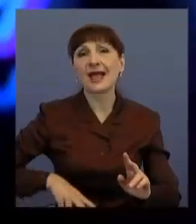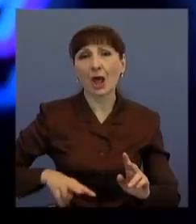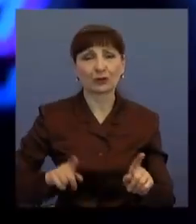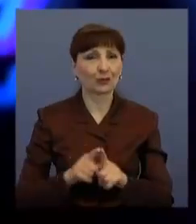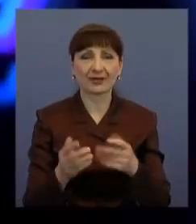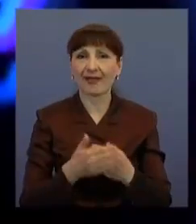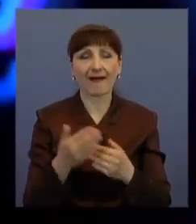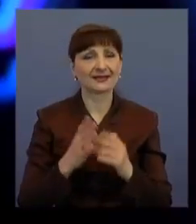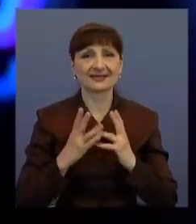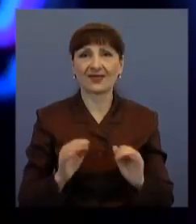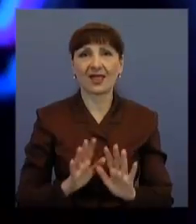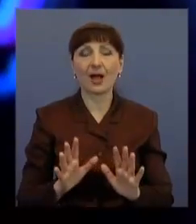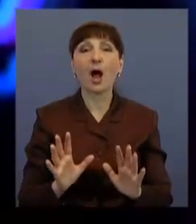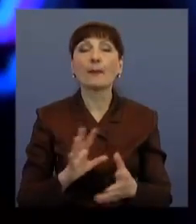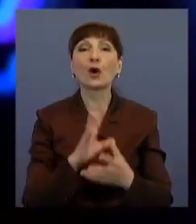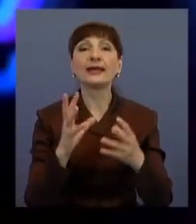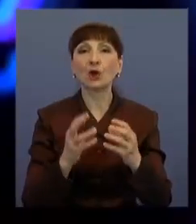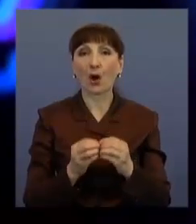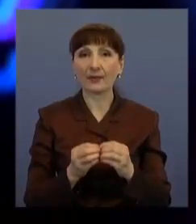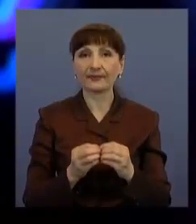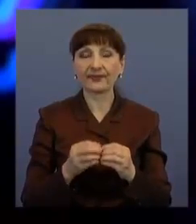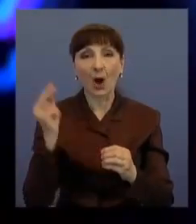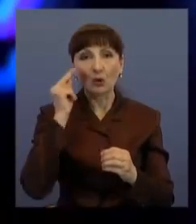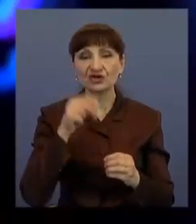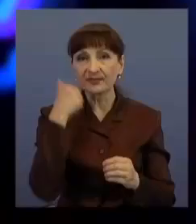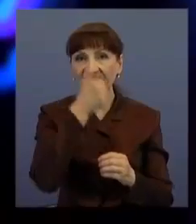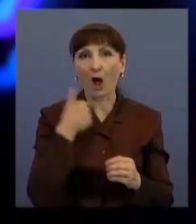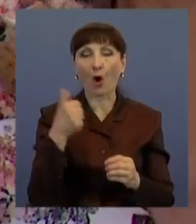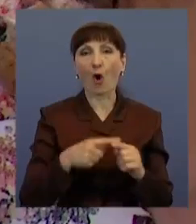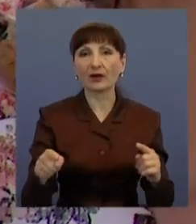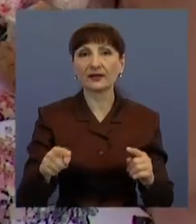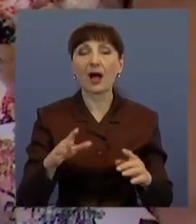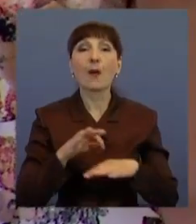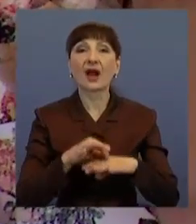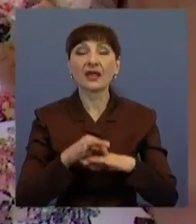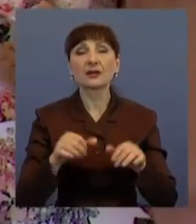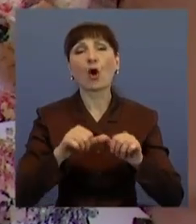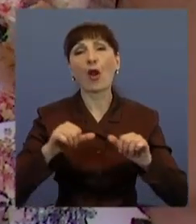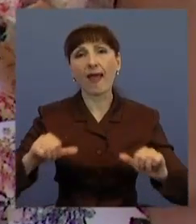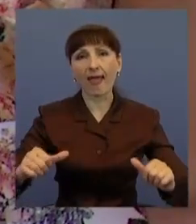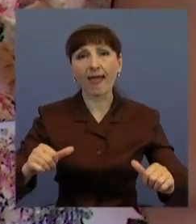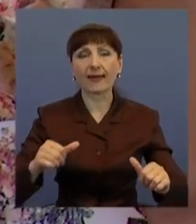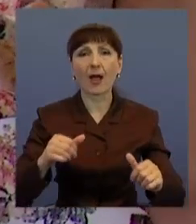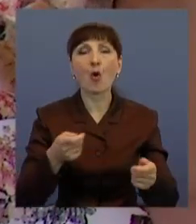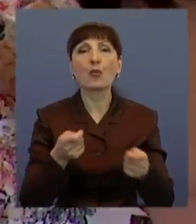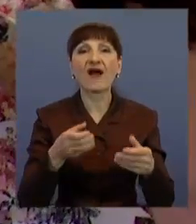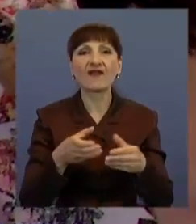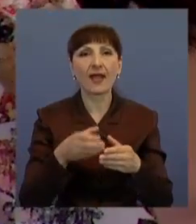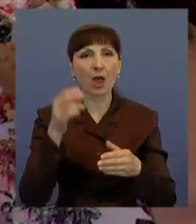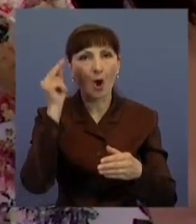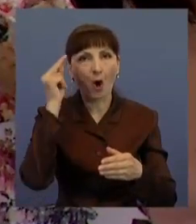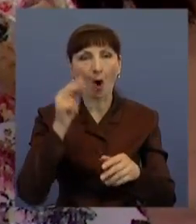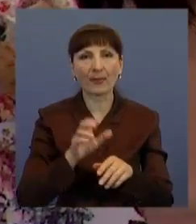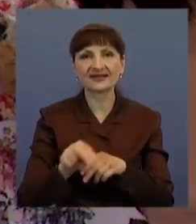Ни школ, ни директоров. Ни да, по итогам учебного года проходила и коллегия управления образования, и